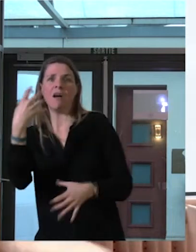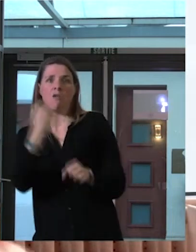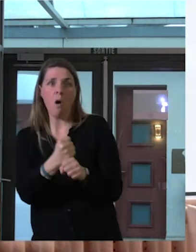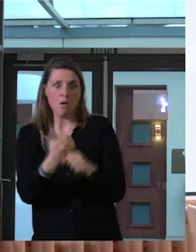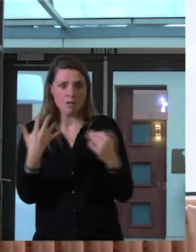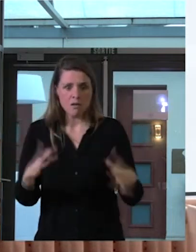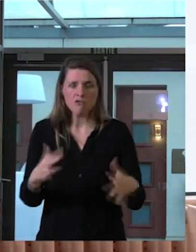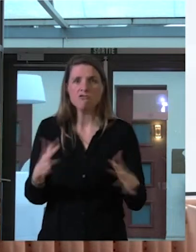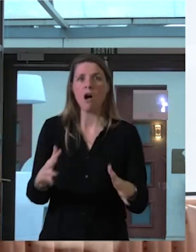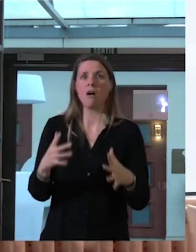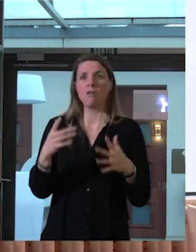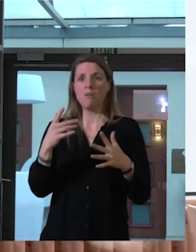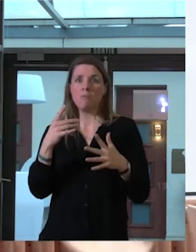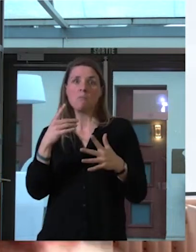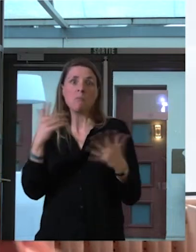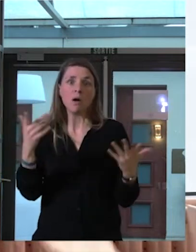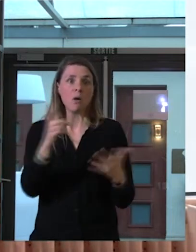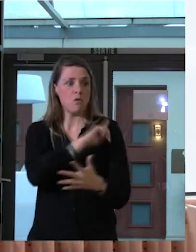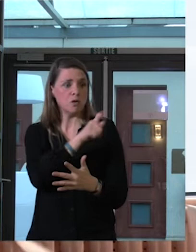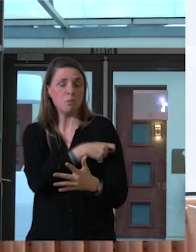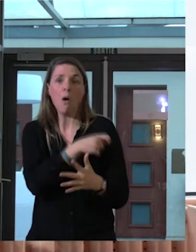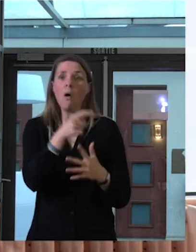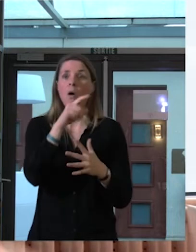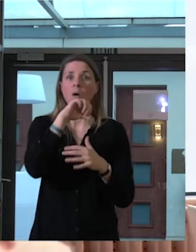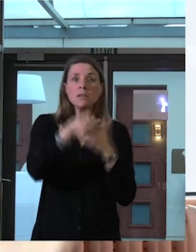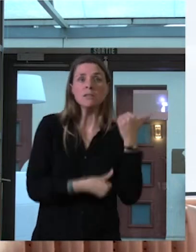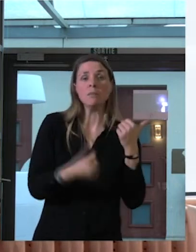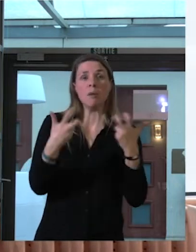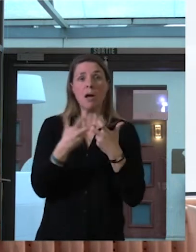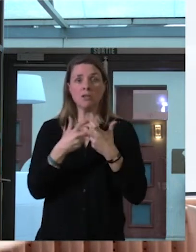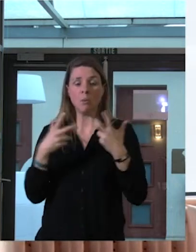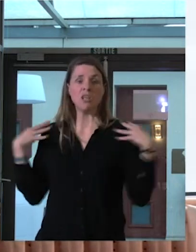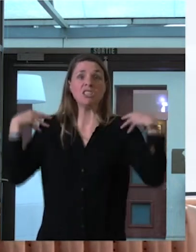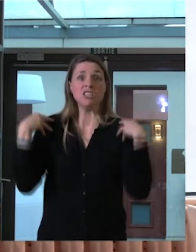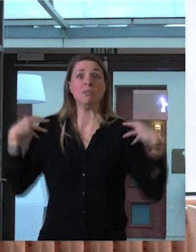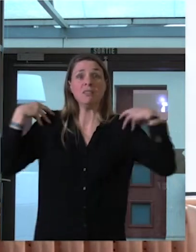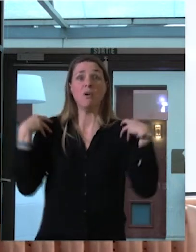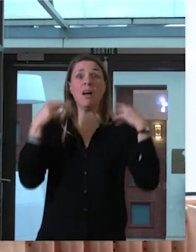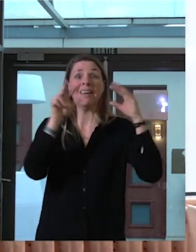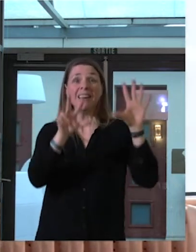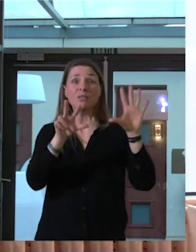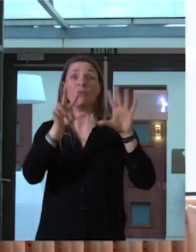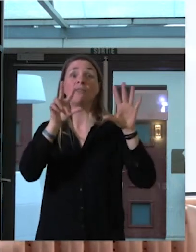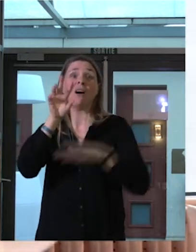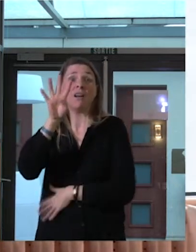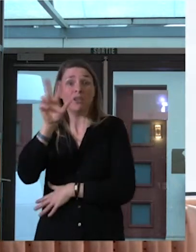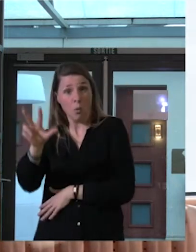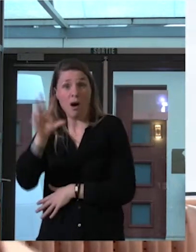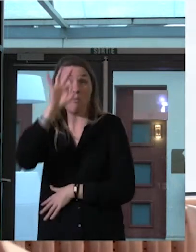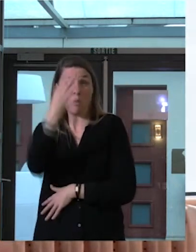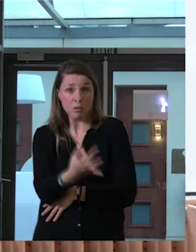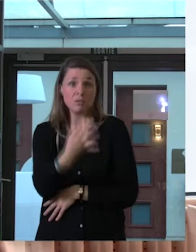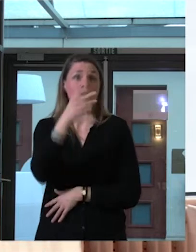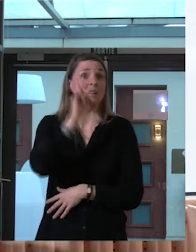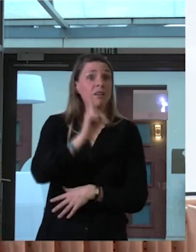déjà des disciplines qui sont genrées, avec par exemple la gymnastique qui compte aujourd'hui près de 83% de filles, et à contrario,